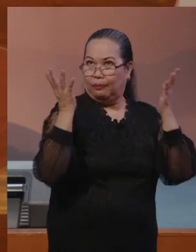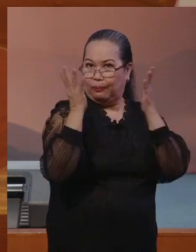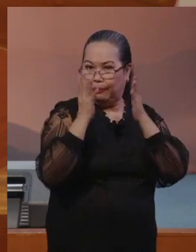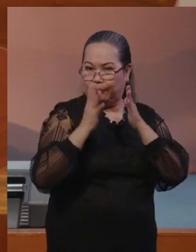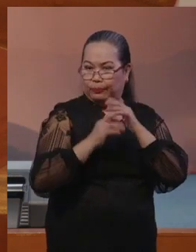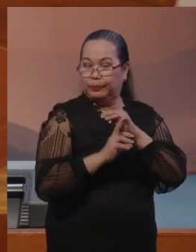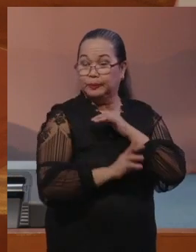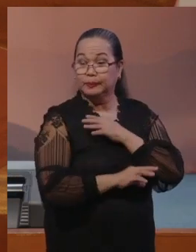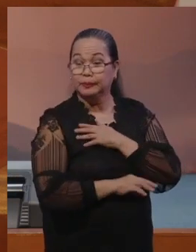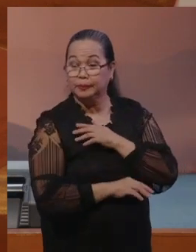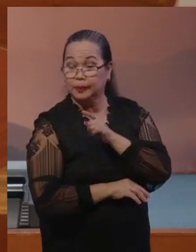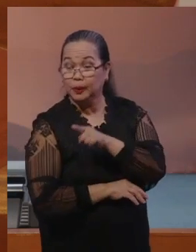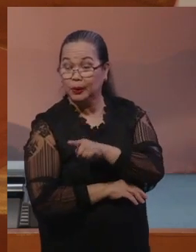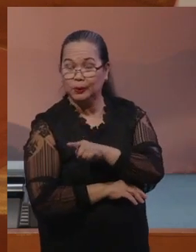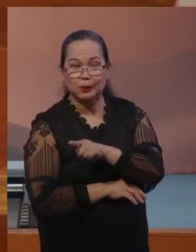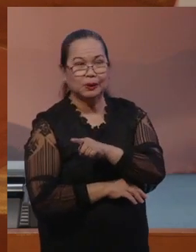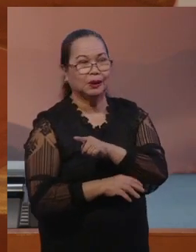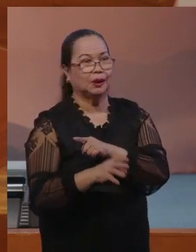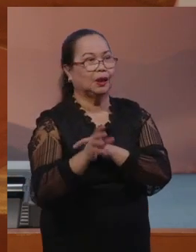No?